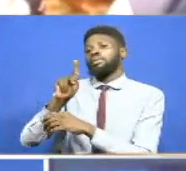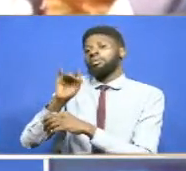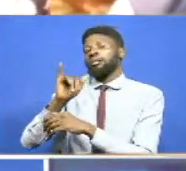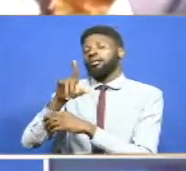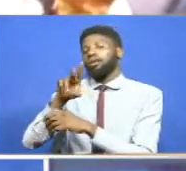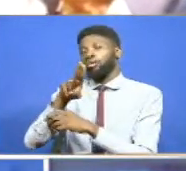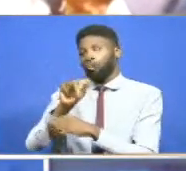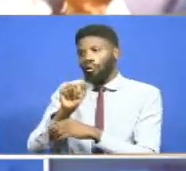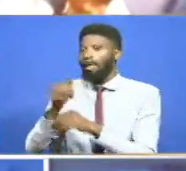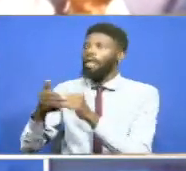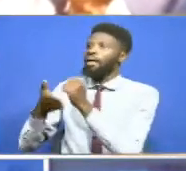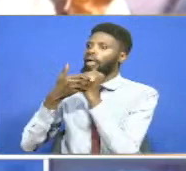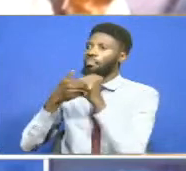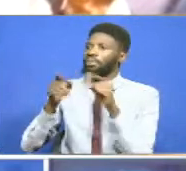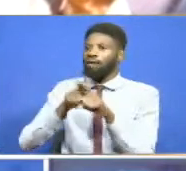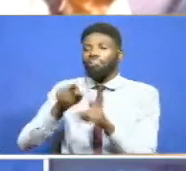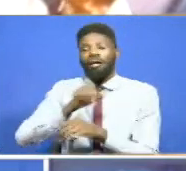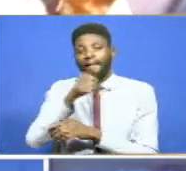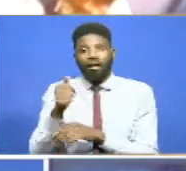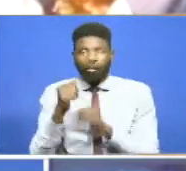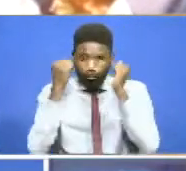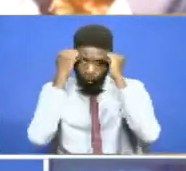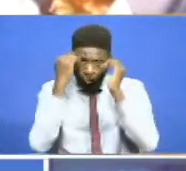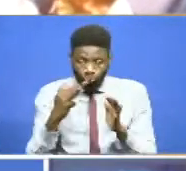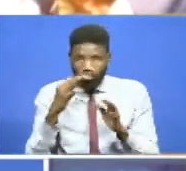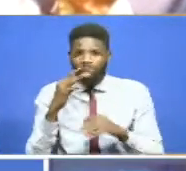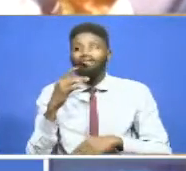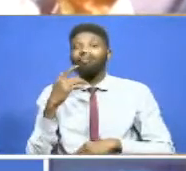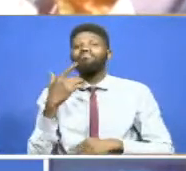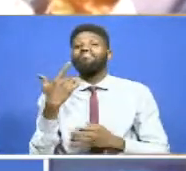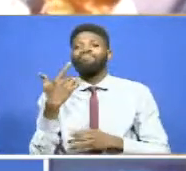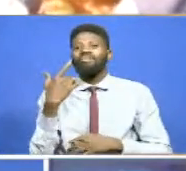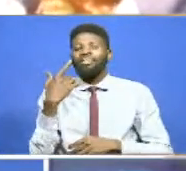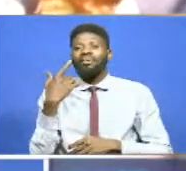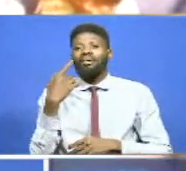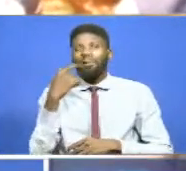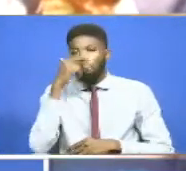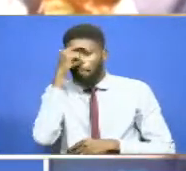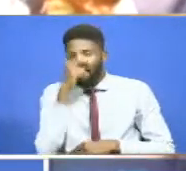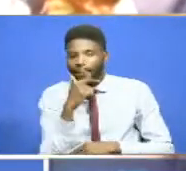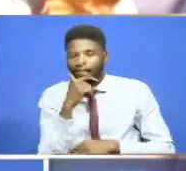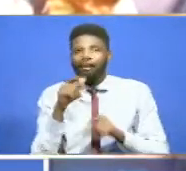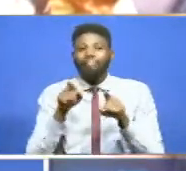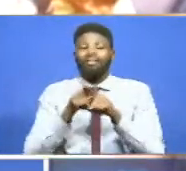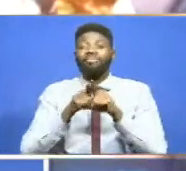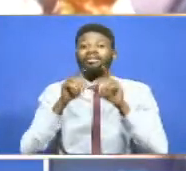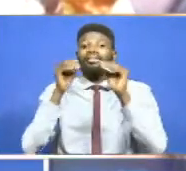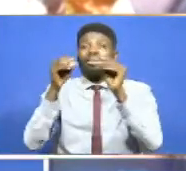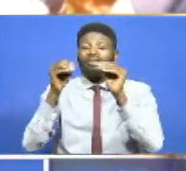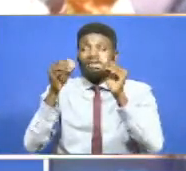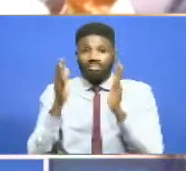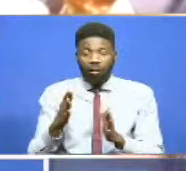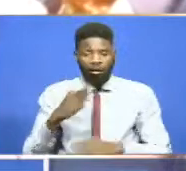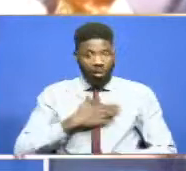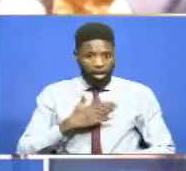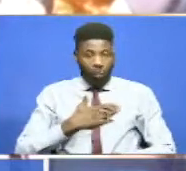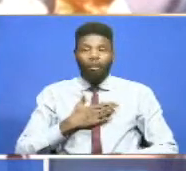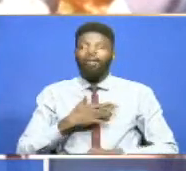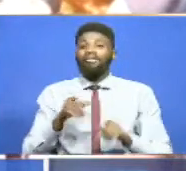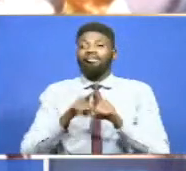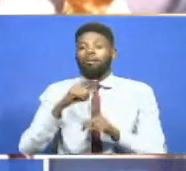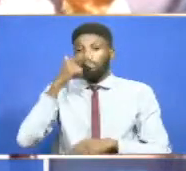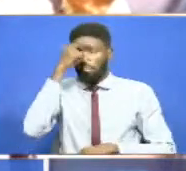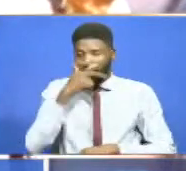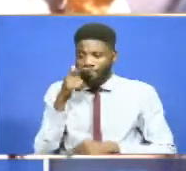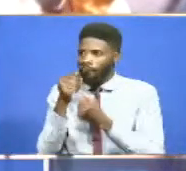in assisting even other learners with visual impairment. Our teachers, who are also visually impaired, they have also given him a lot